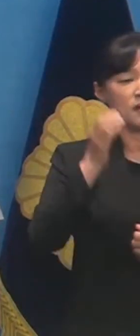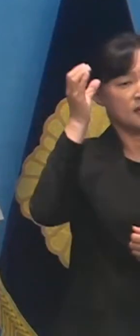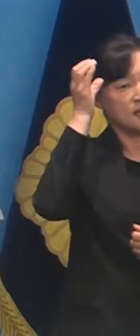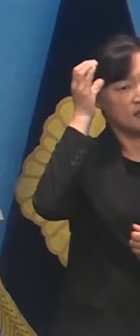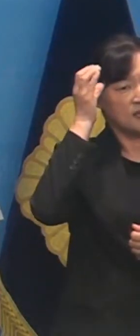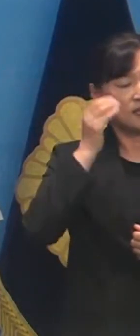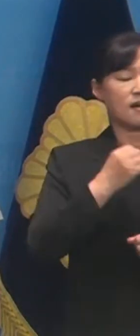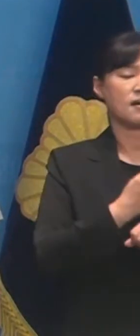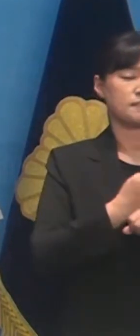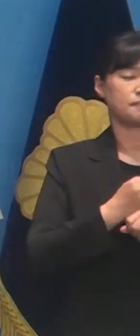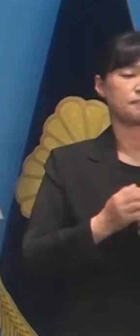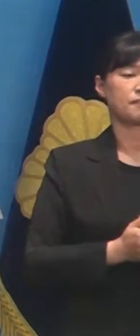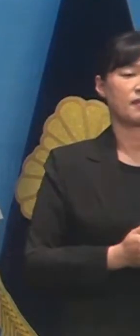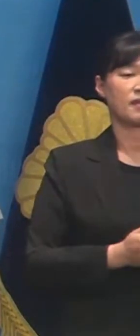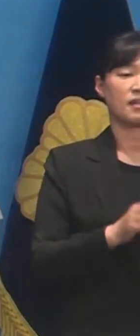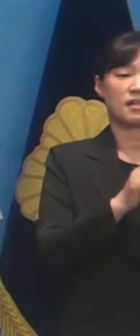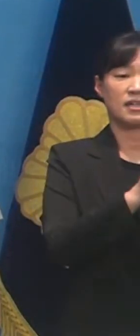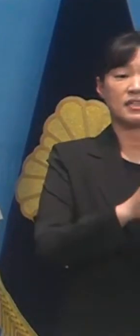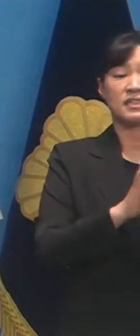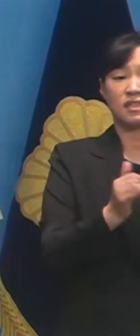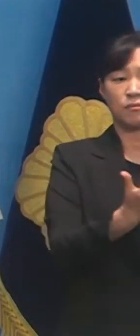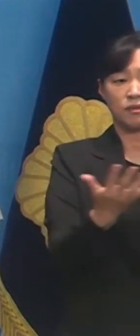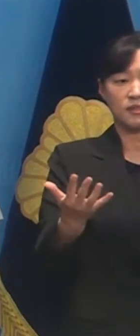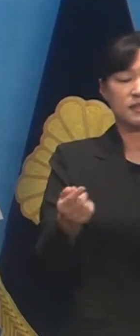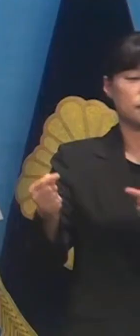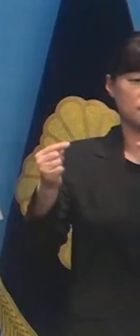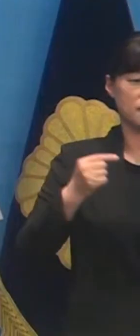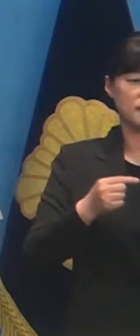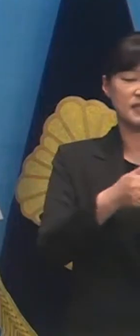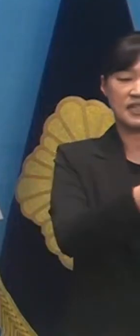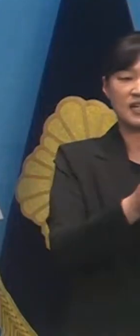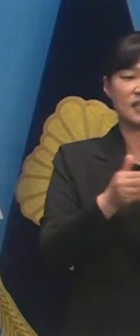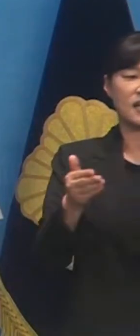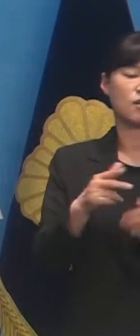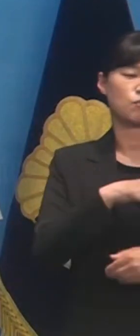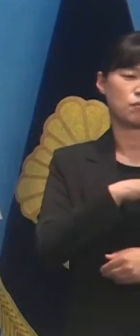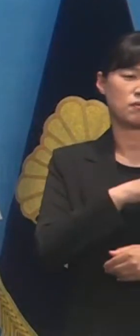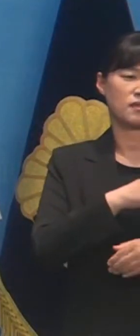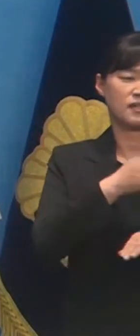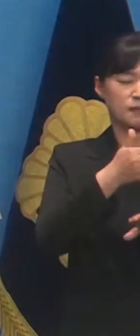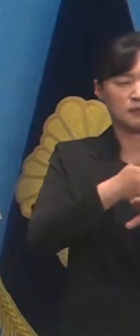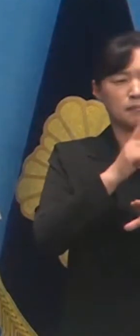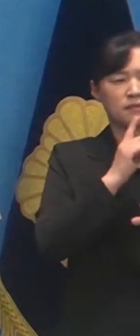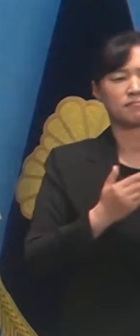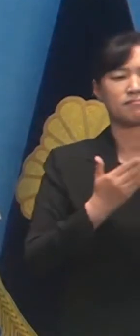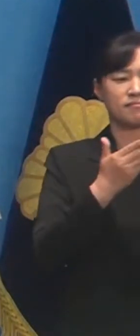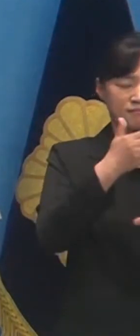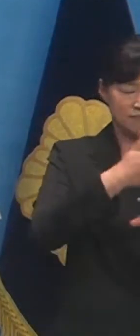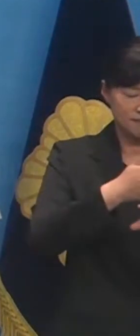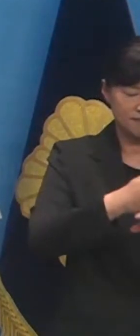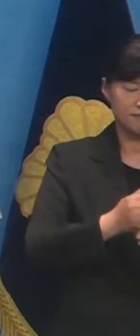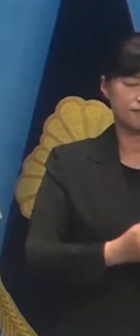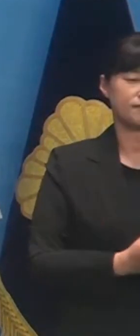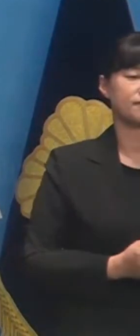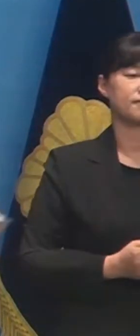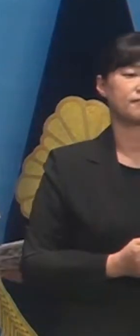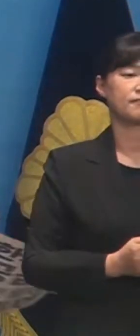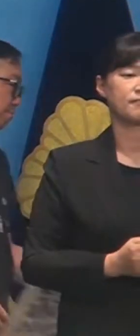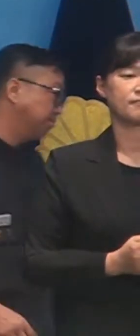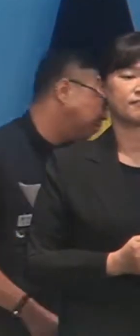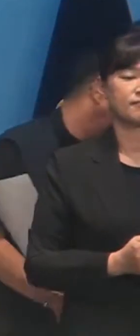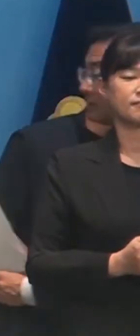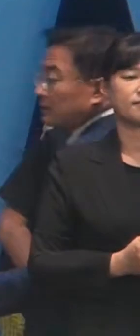발언을 마무리하겠습니다. 이 자리에 함께 참여해 주신 각 정당의 의원님께 깊은 감사를 드립니다. 고맙습니다.